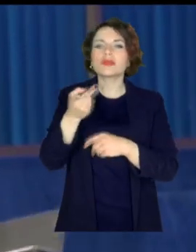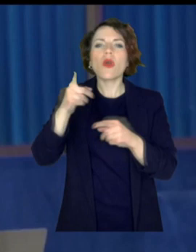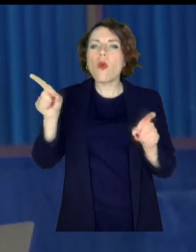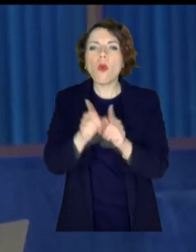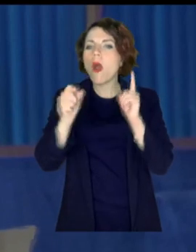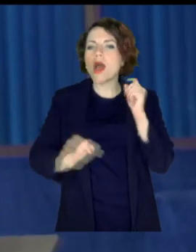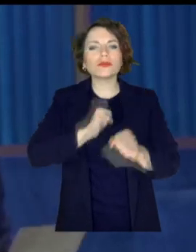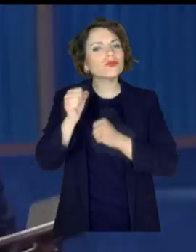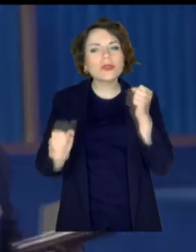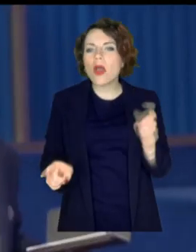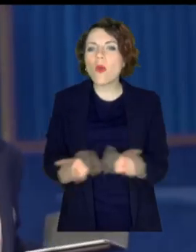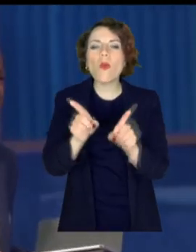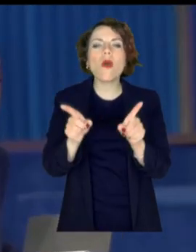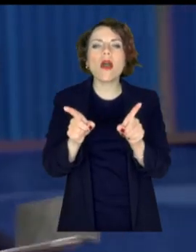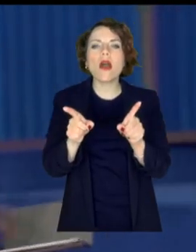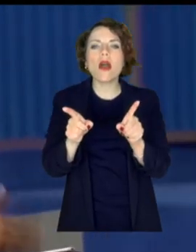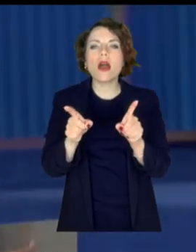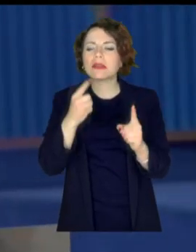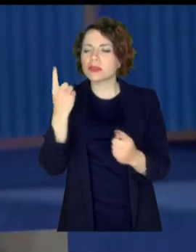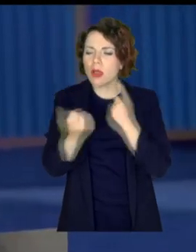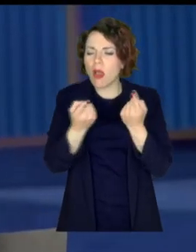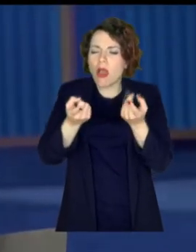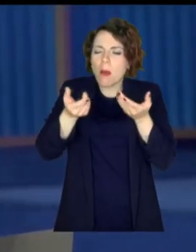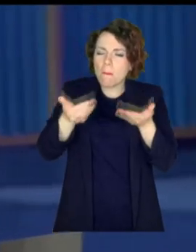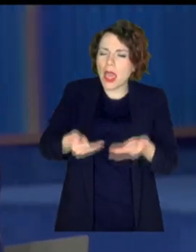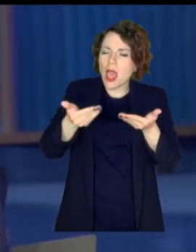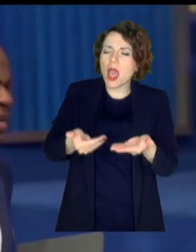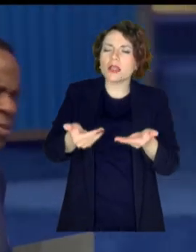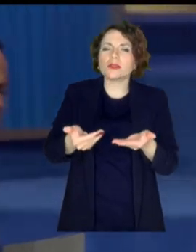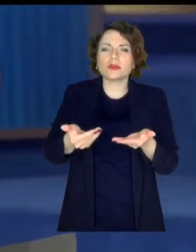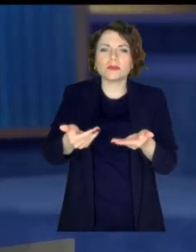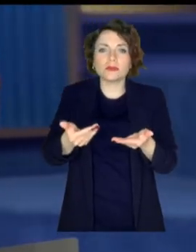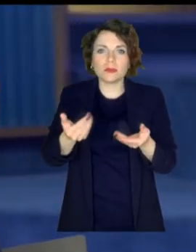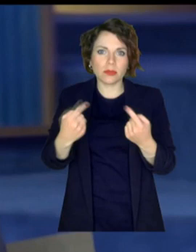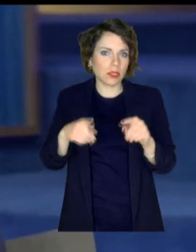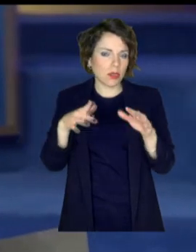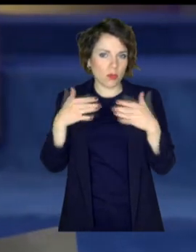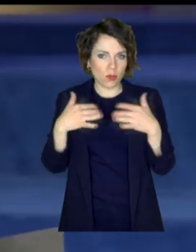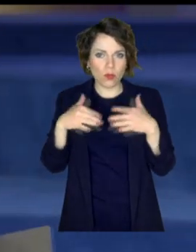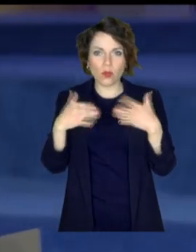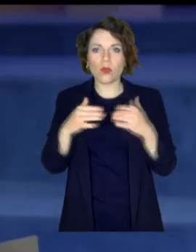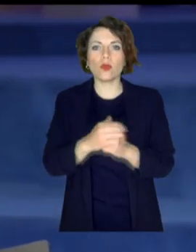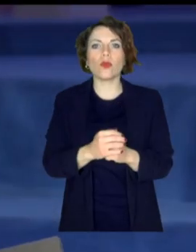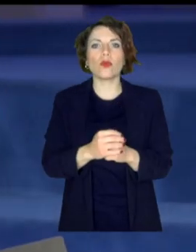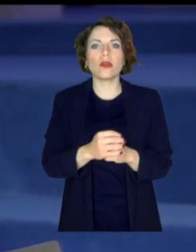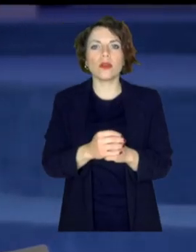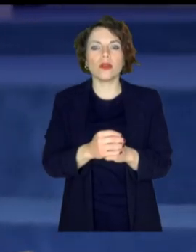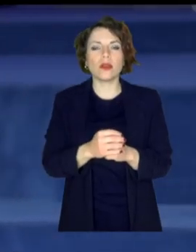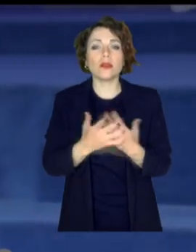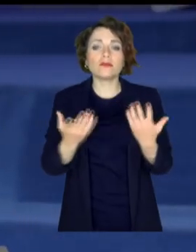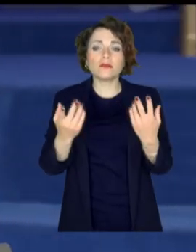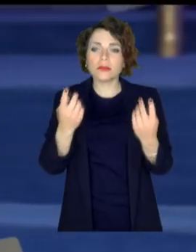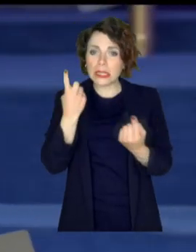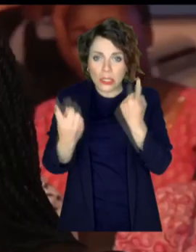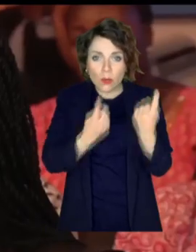Soffrono allo stesso modo, soccombono sotto il peso delle circostanze. Questo è terribile. No, non saranno mai